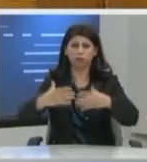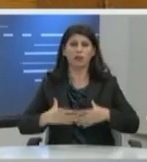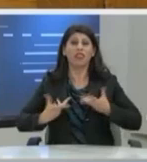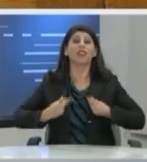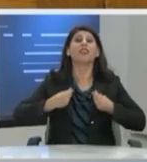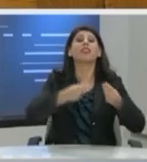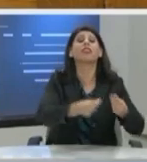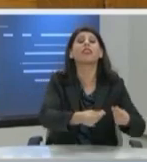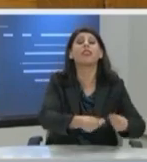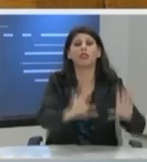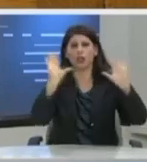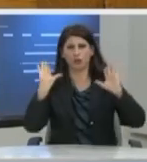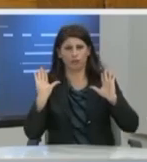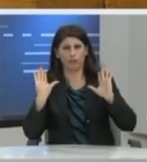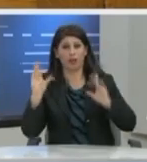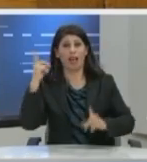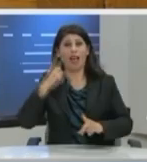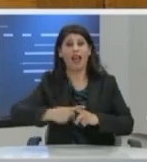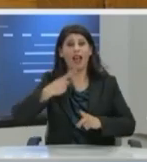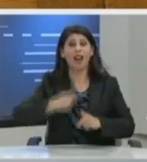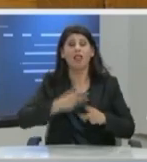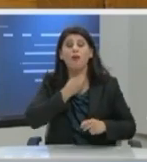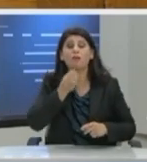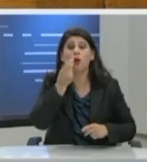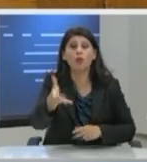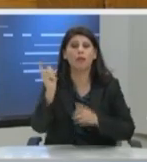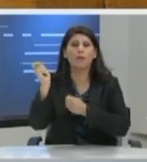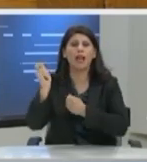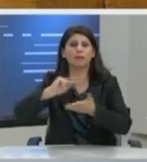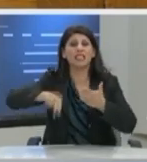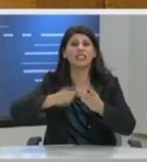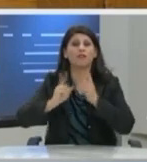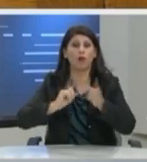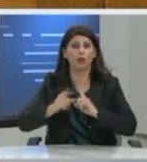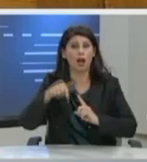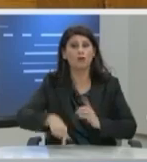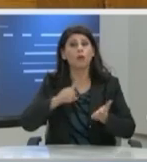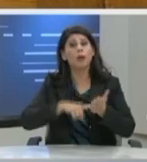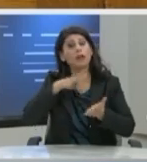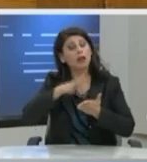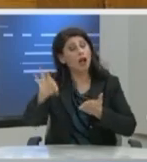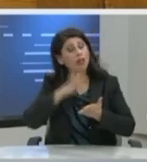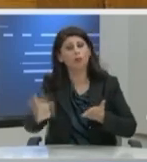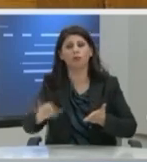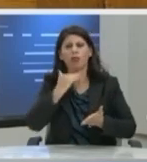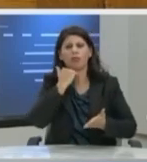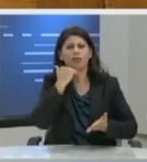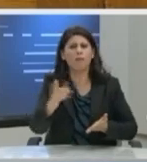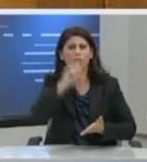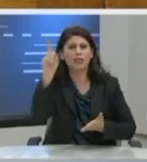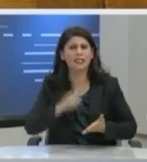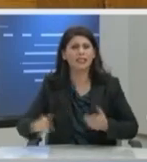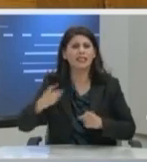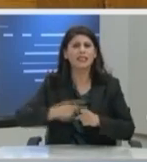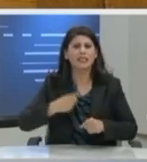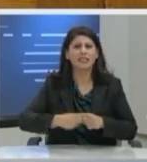δίνω. Η χώρα προδόθηκε στις πρέσπες και πρέπει αυτό να διορθωθεί. Δεν μπορεί να ζει η